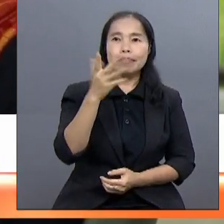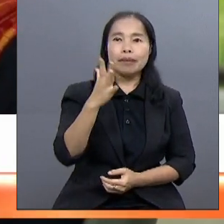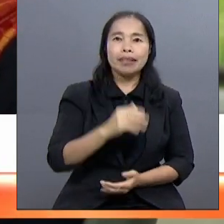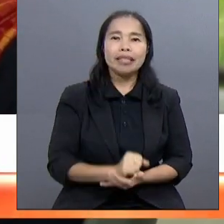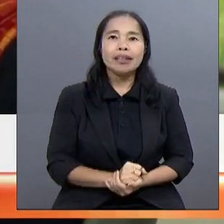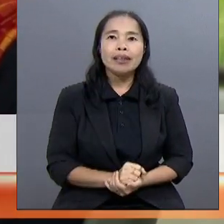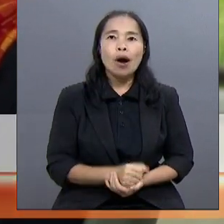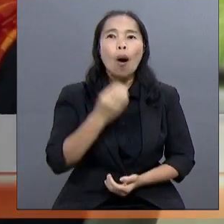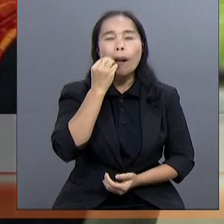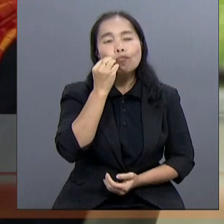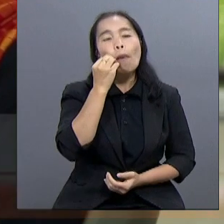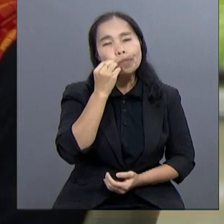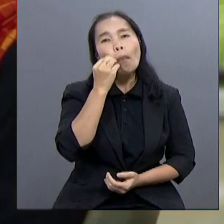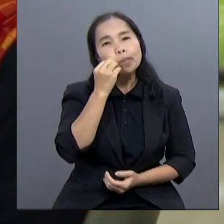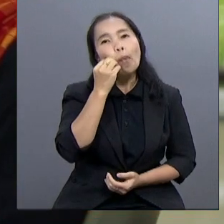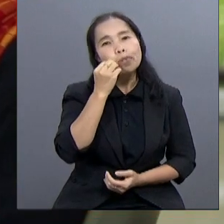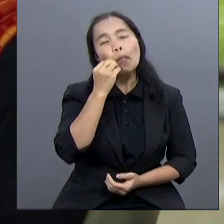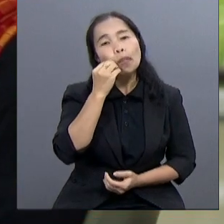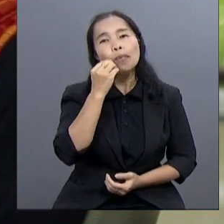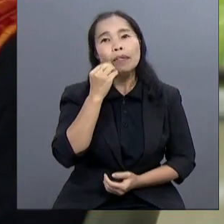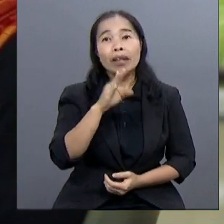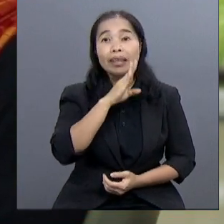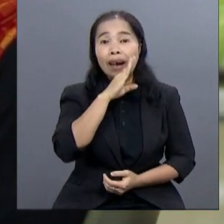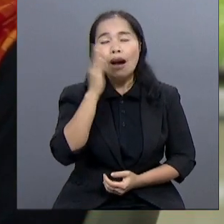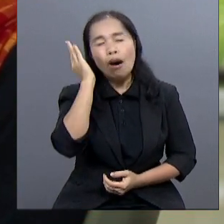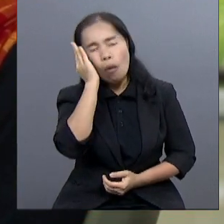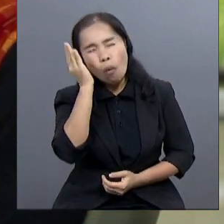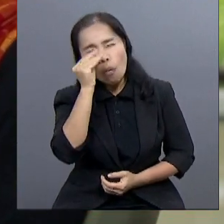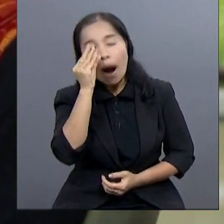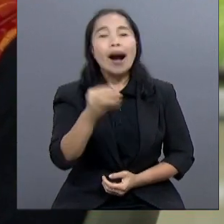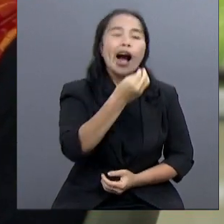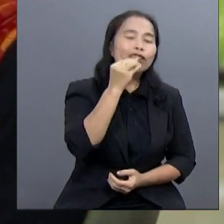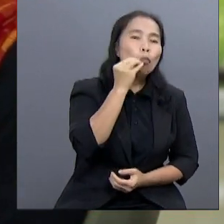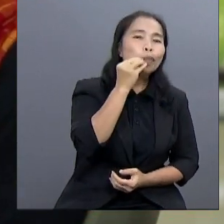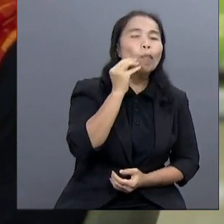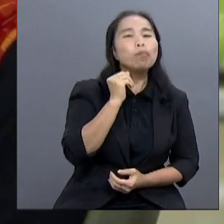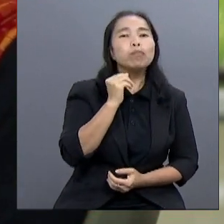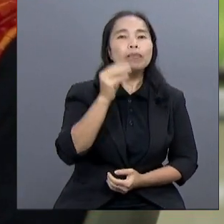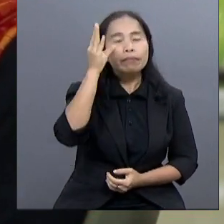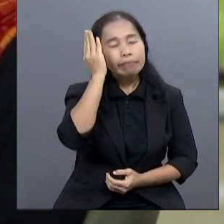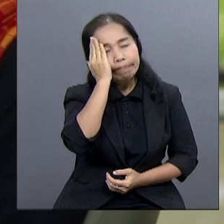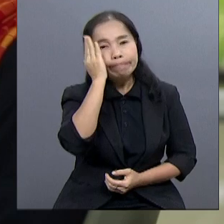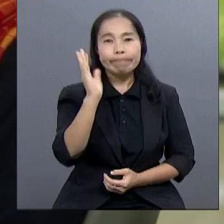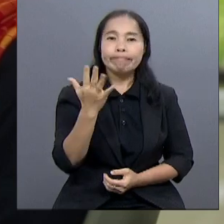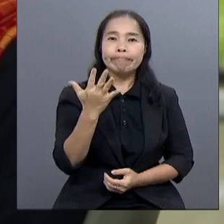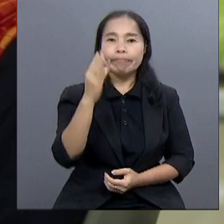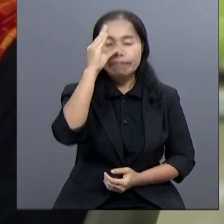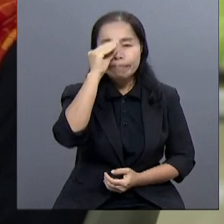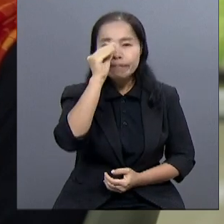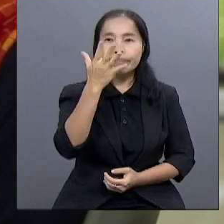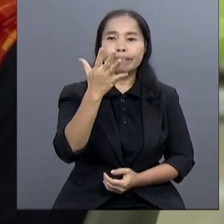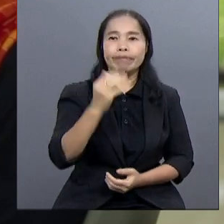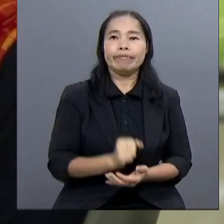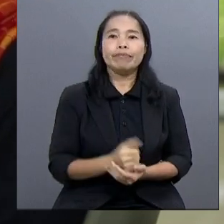เกี่ยวแล้วมันเศร้าอยากนอนเกี่ยวแล้วง่ามเขาสูญเขาง่ามมากจังสิเกี่ยวแล้วก็มี